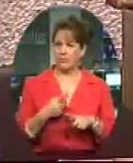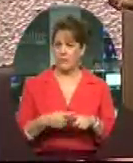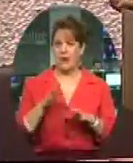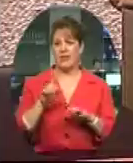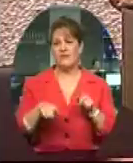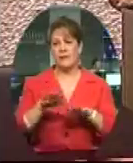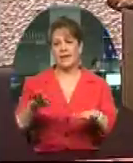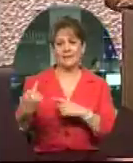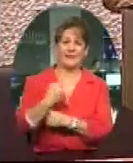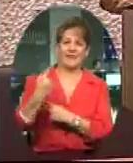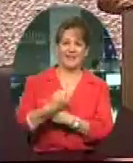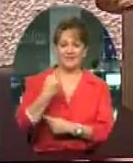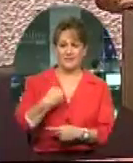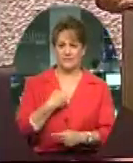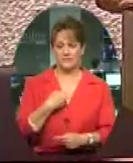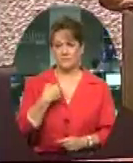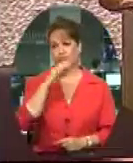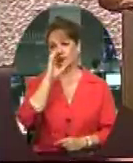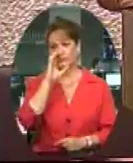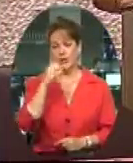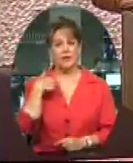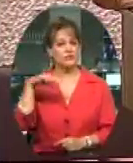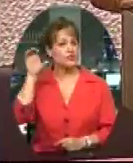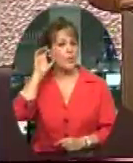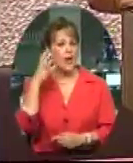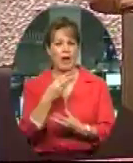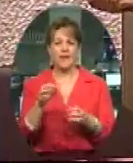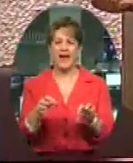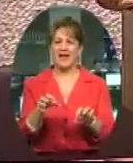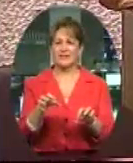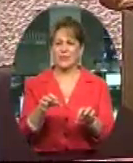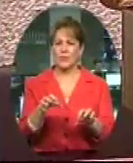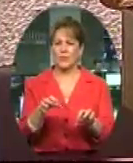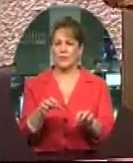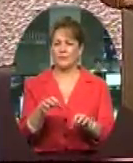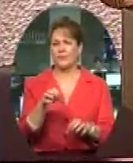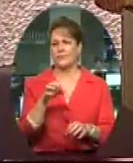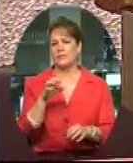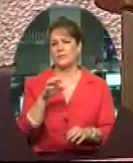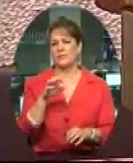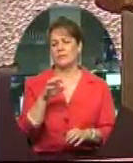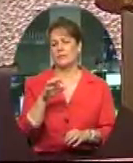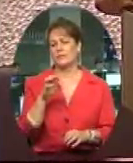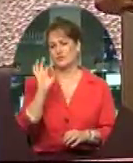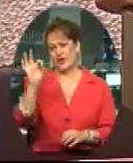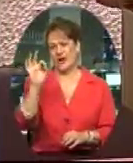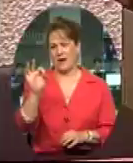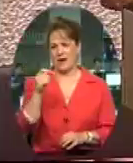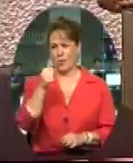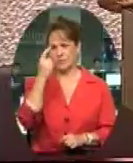עליי. אני מאזין הרבה לרשת ב', אני שומע הרבה את רשת ג', ואני מאוד